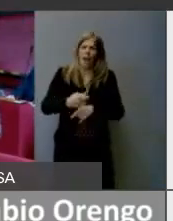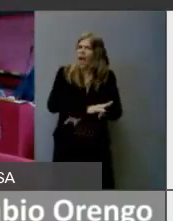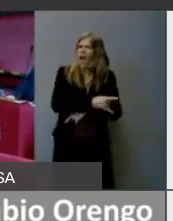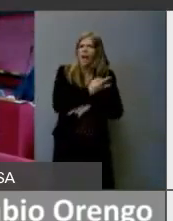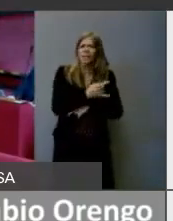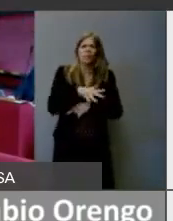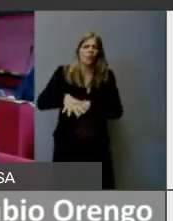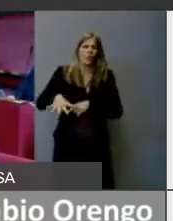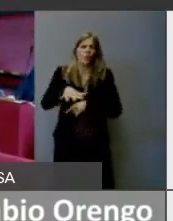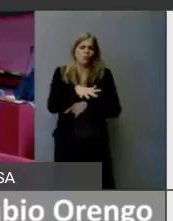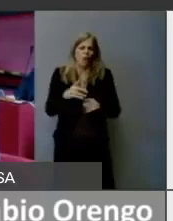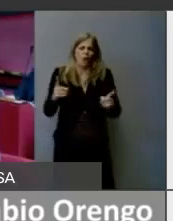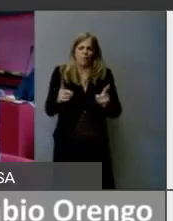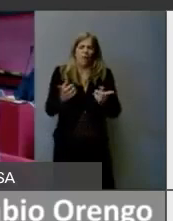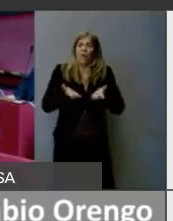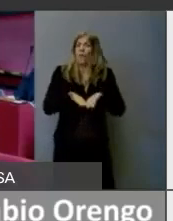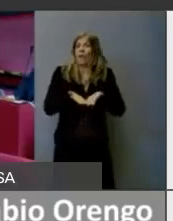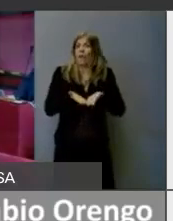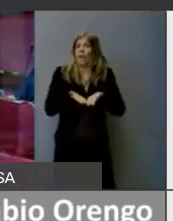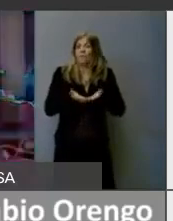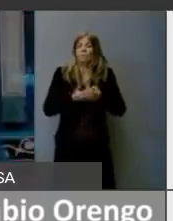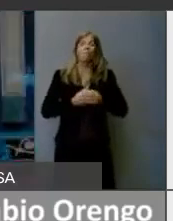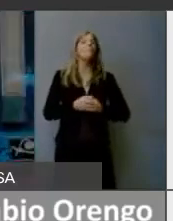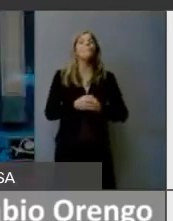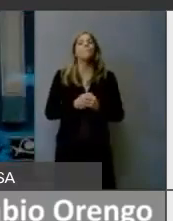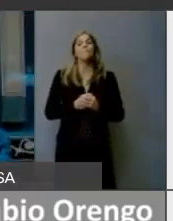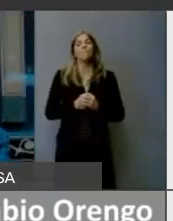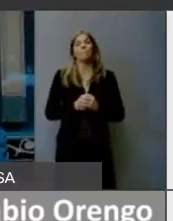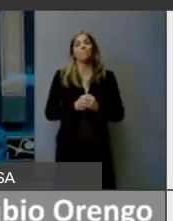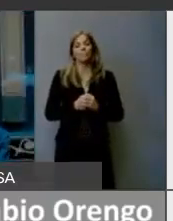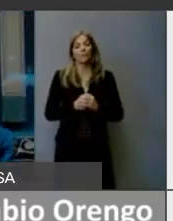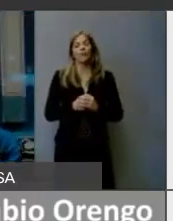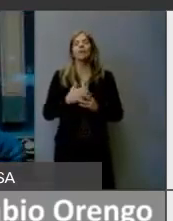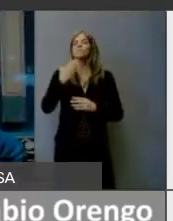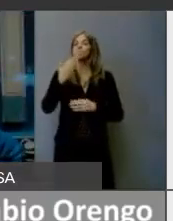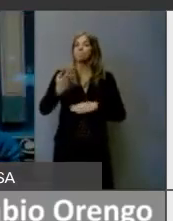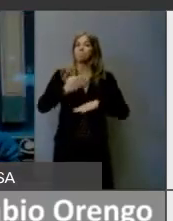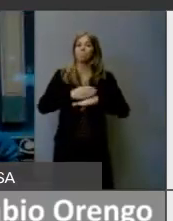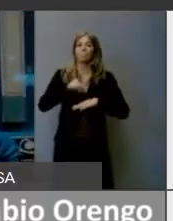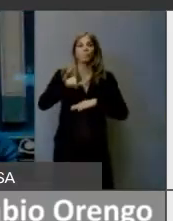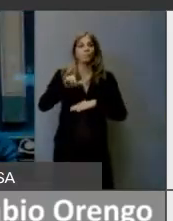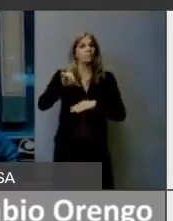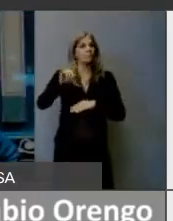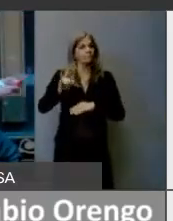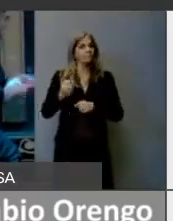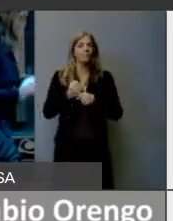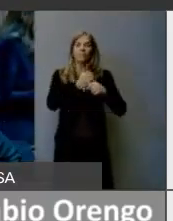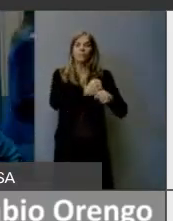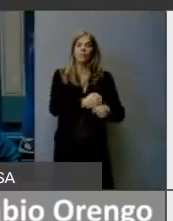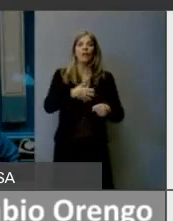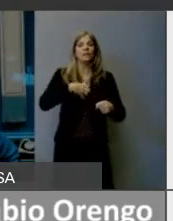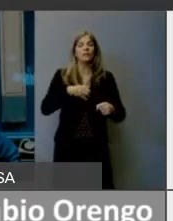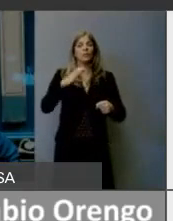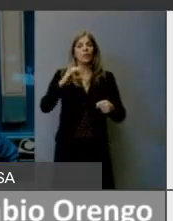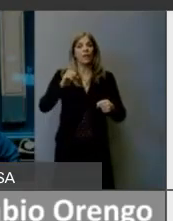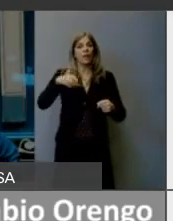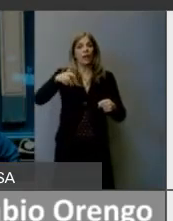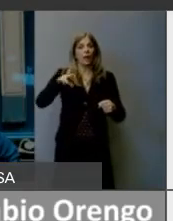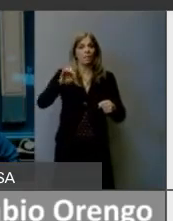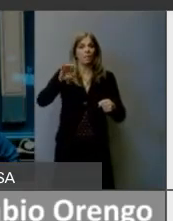molto limitata. Grazie. Grazie consigliera Lodi. Prego assessore Campora per la risposta.